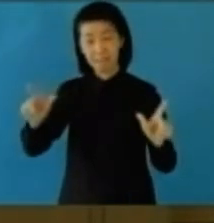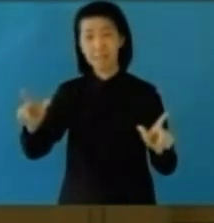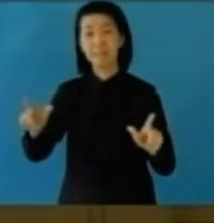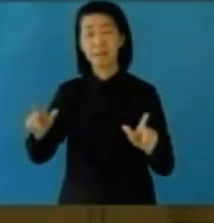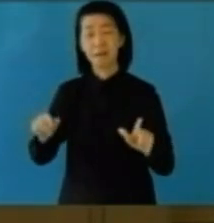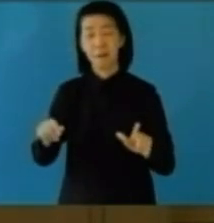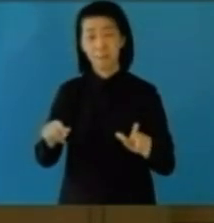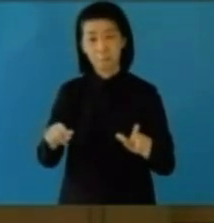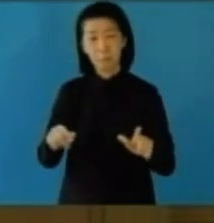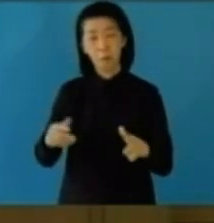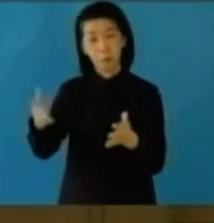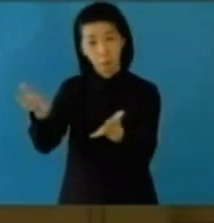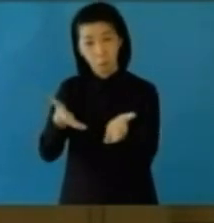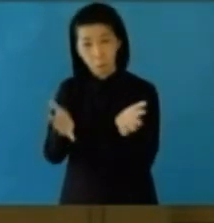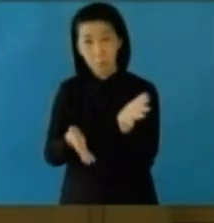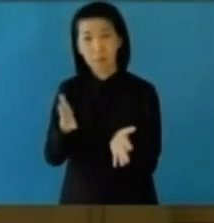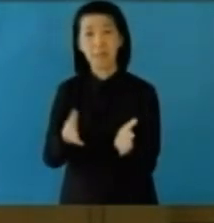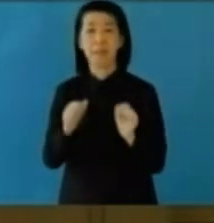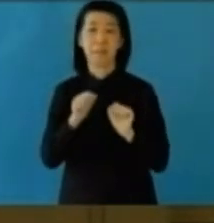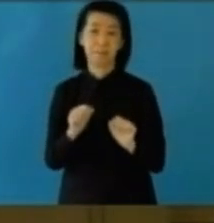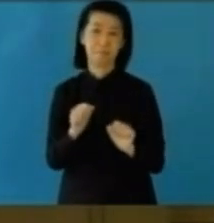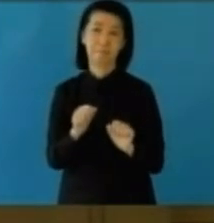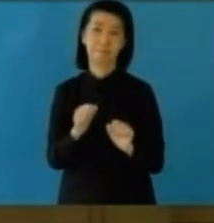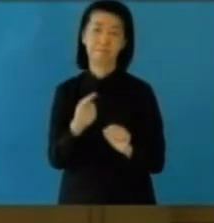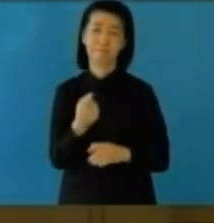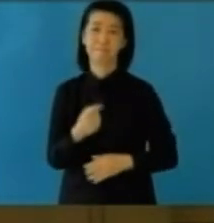もてなしを行ってまいりたいと考えております。